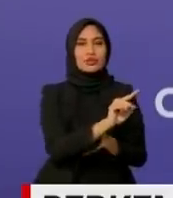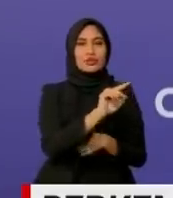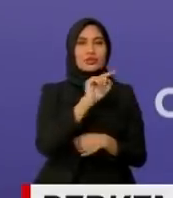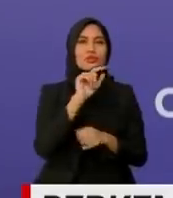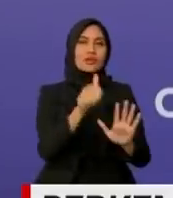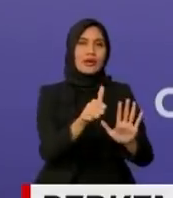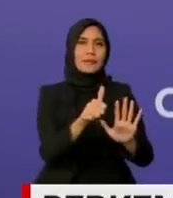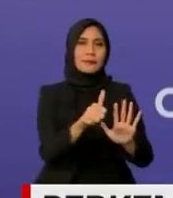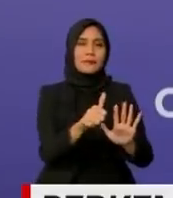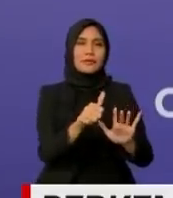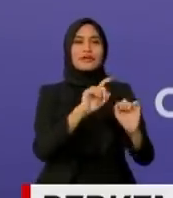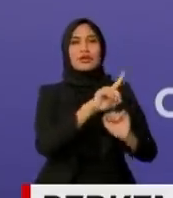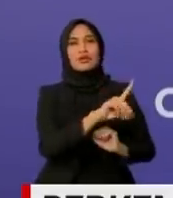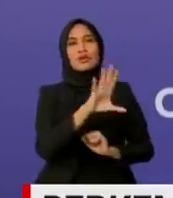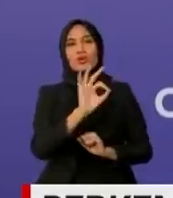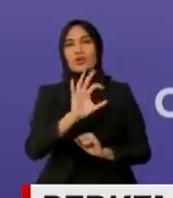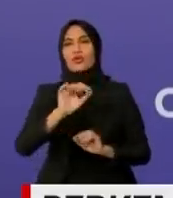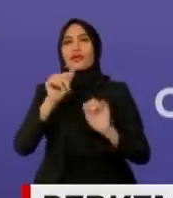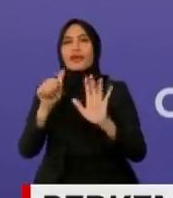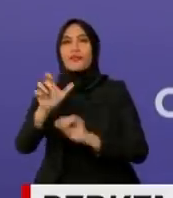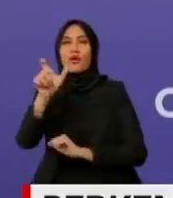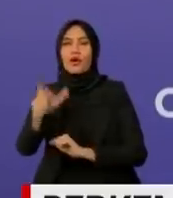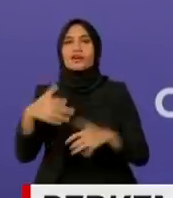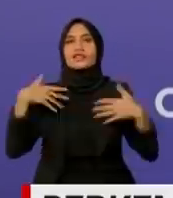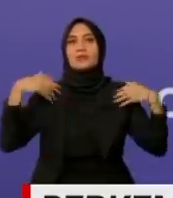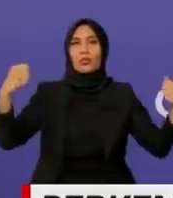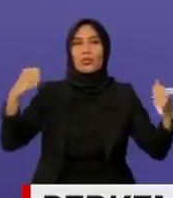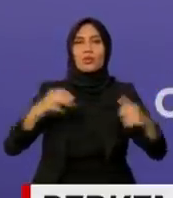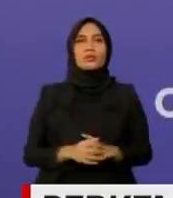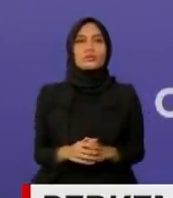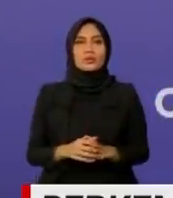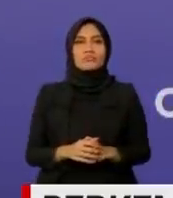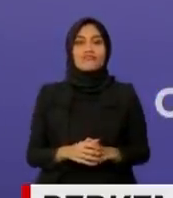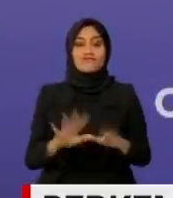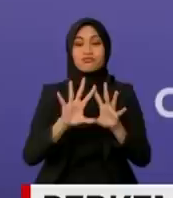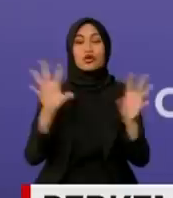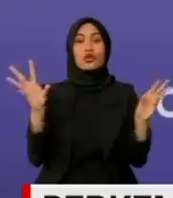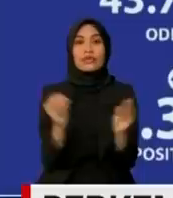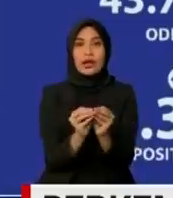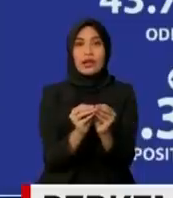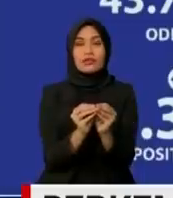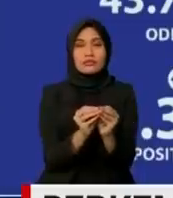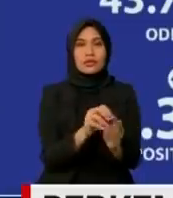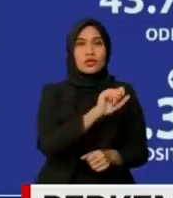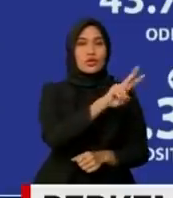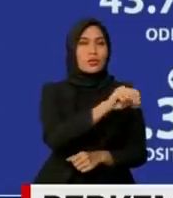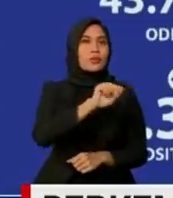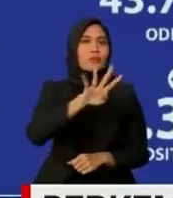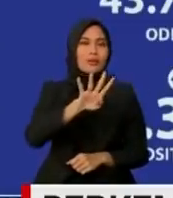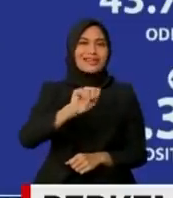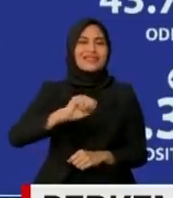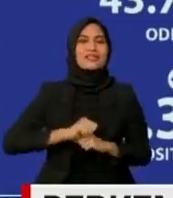100006 orang yang sembuh sehingga akumulasi sembuh adalah